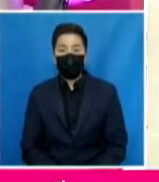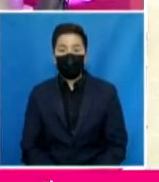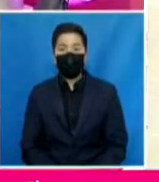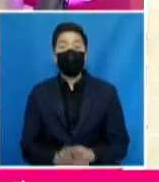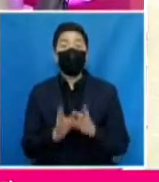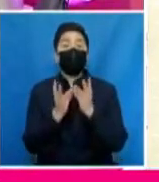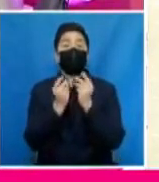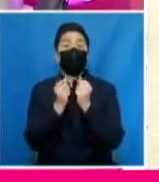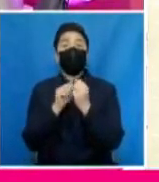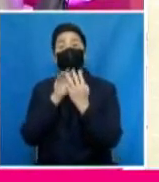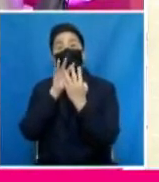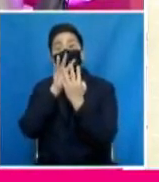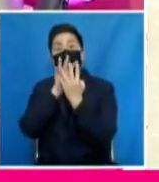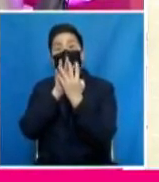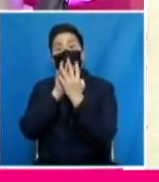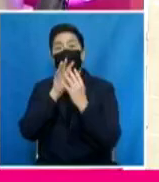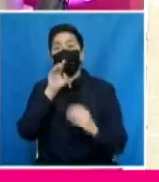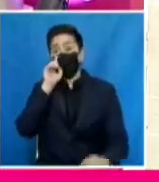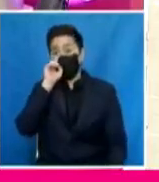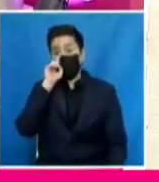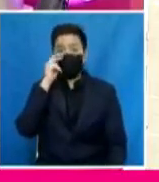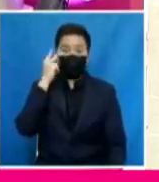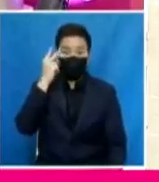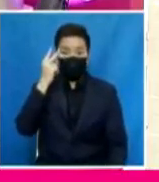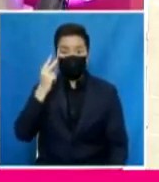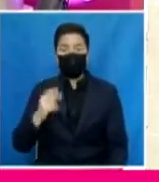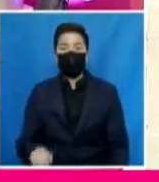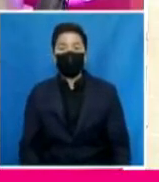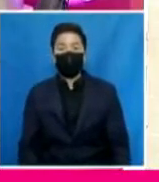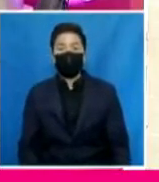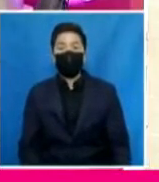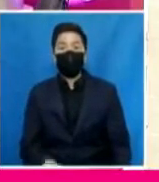เลขท้าย4ตัวหมุนครั้งที่2เลขที่ออก